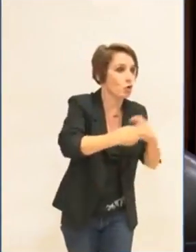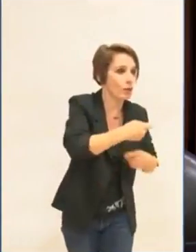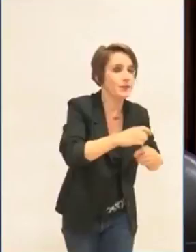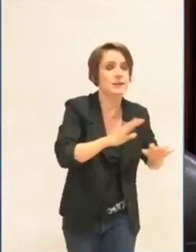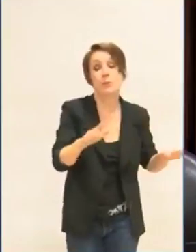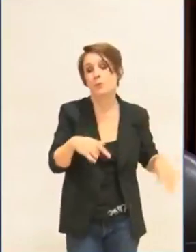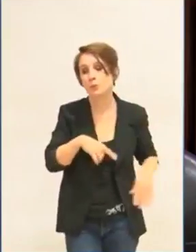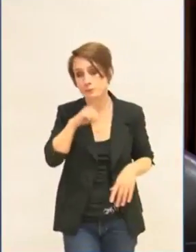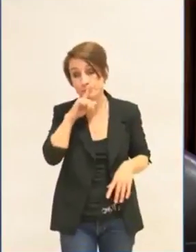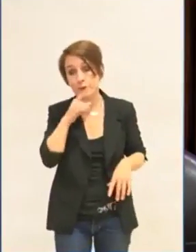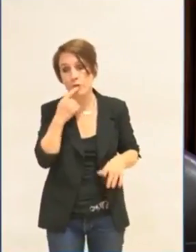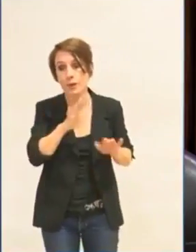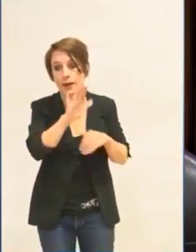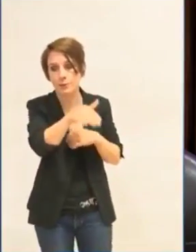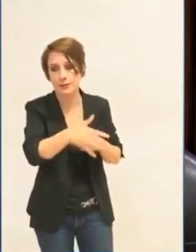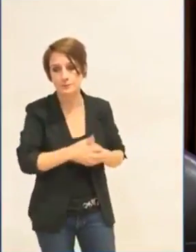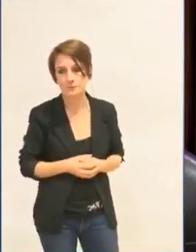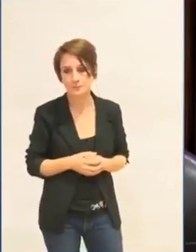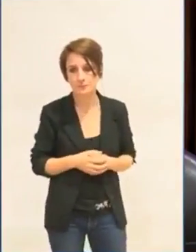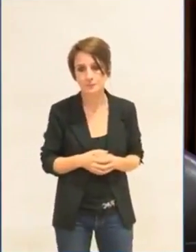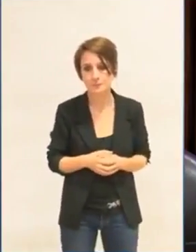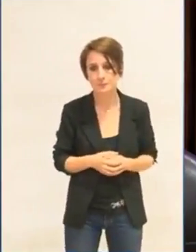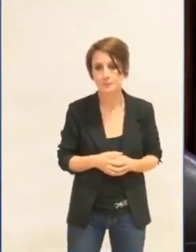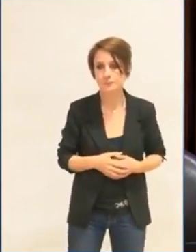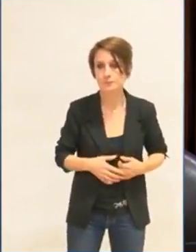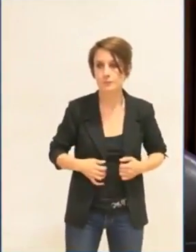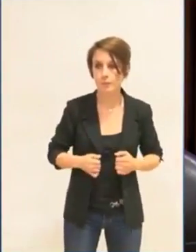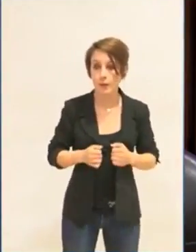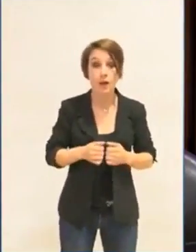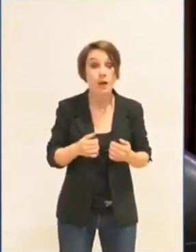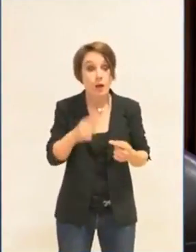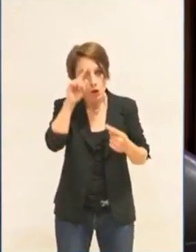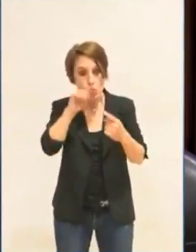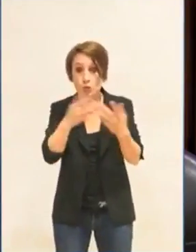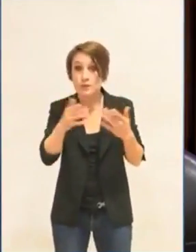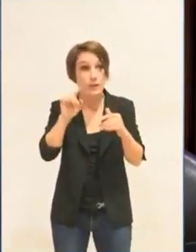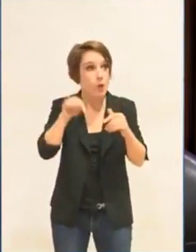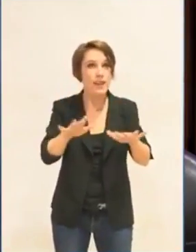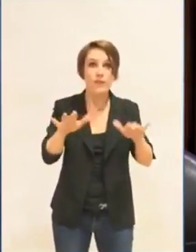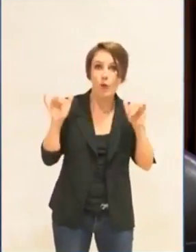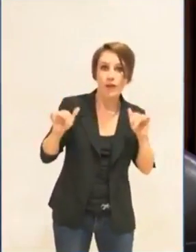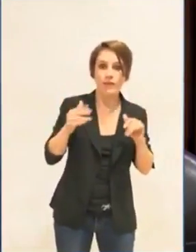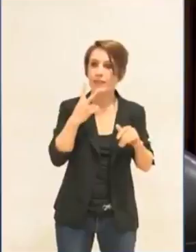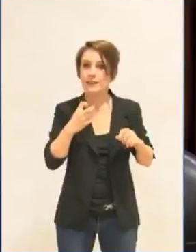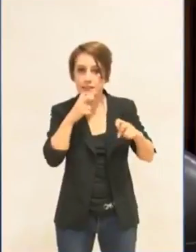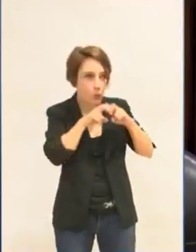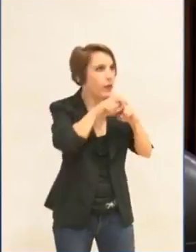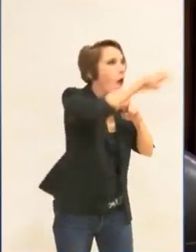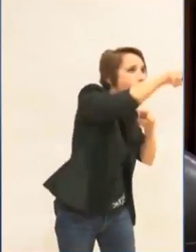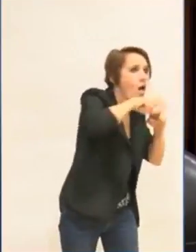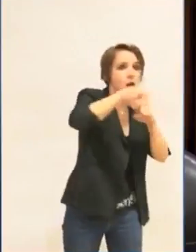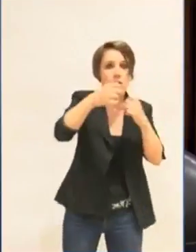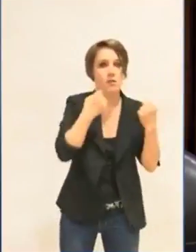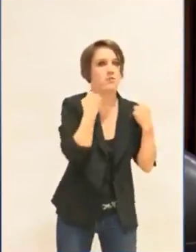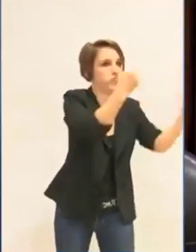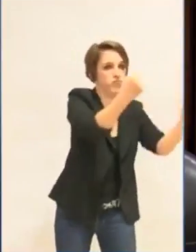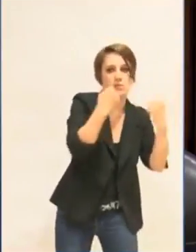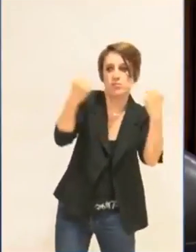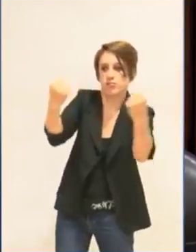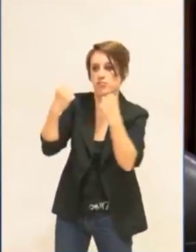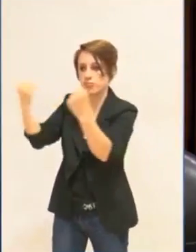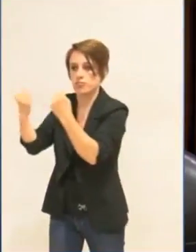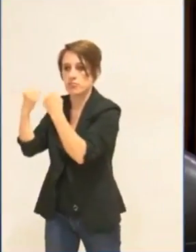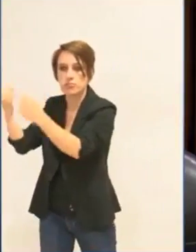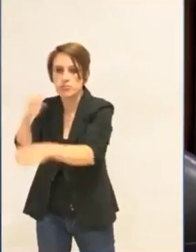l'heure. À moindre empreinte carbone possible. Et là, je trouve